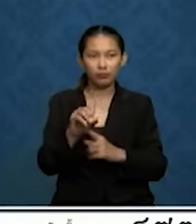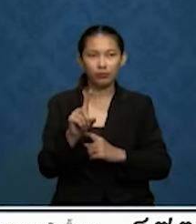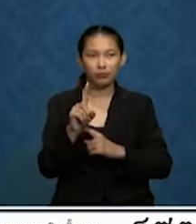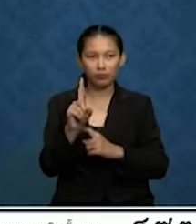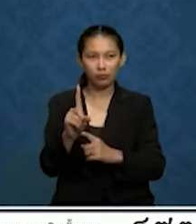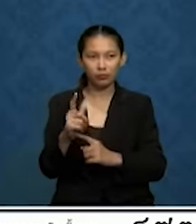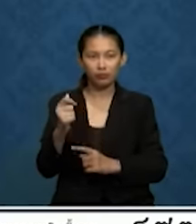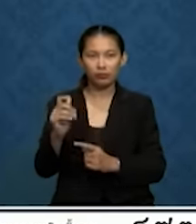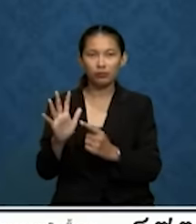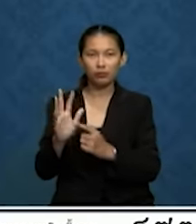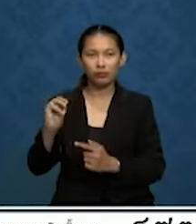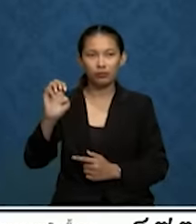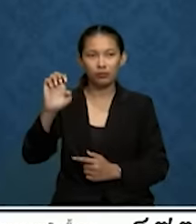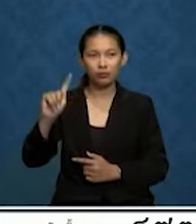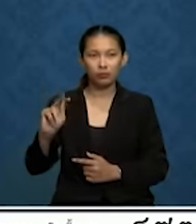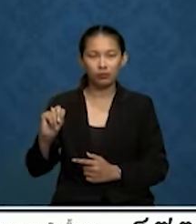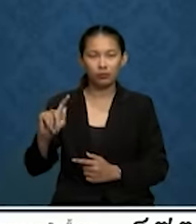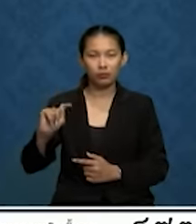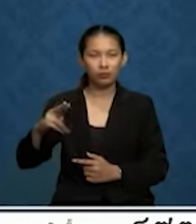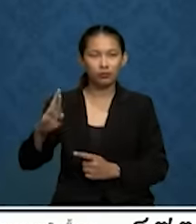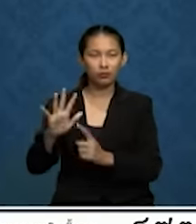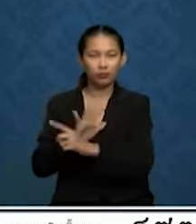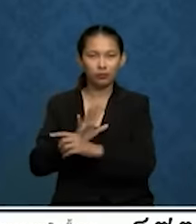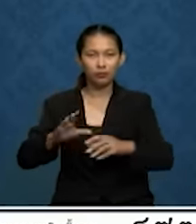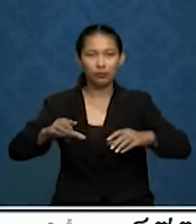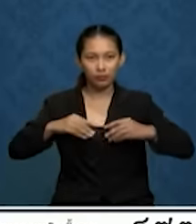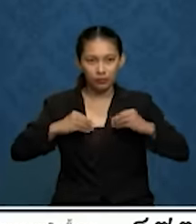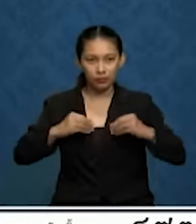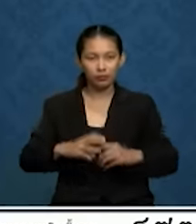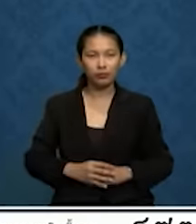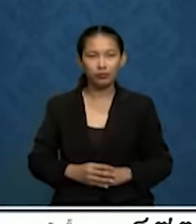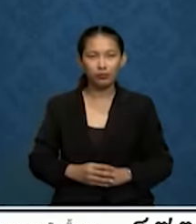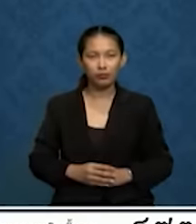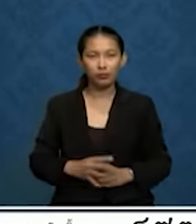491นายอามินมะยูโซ เห็นชอบครับ